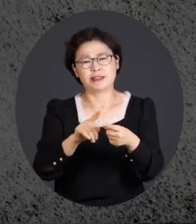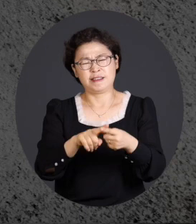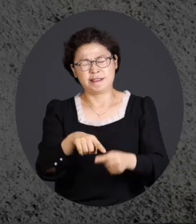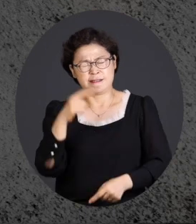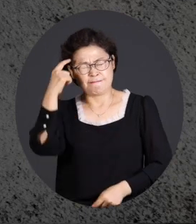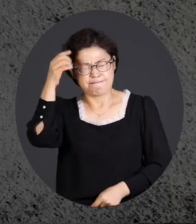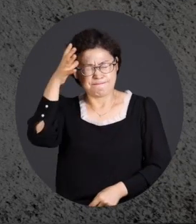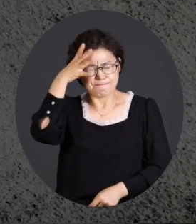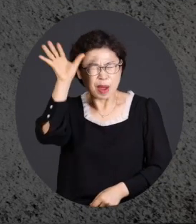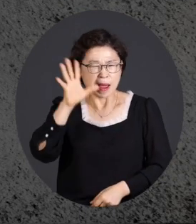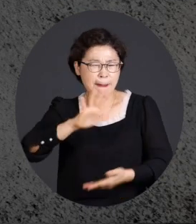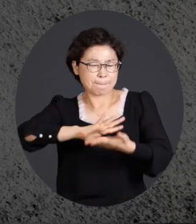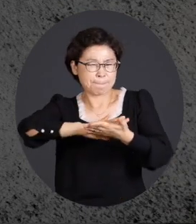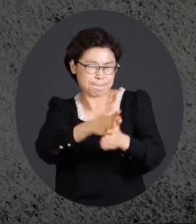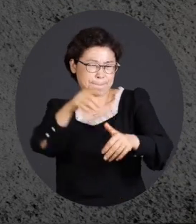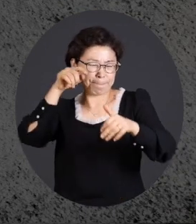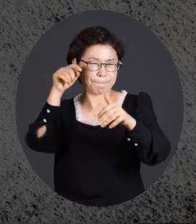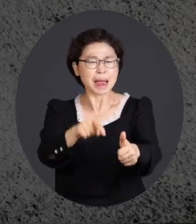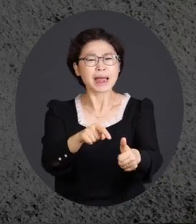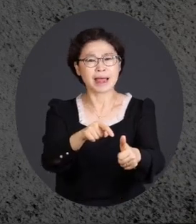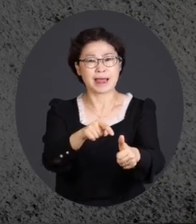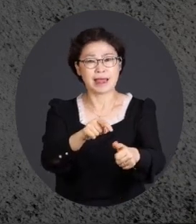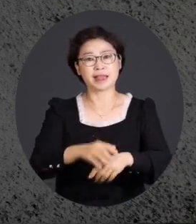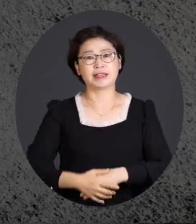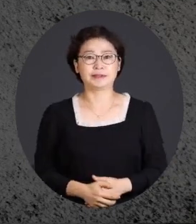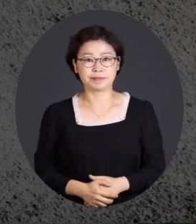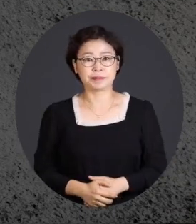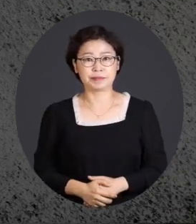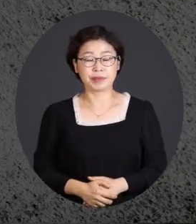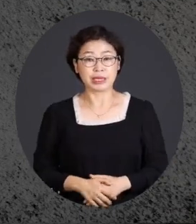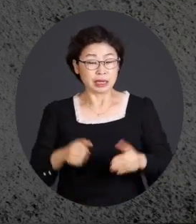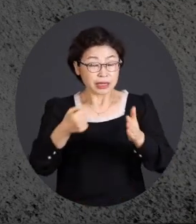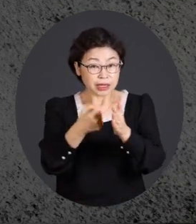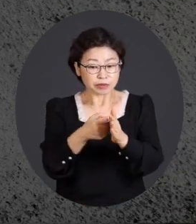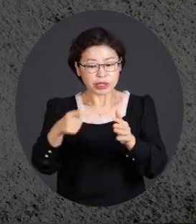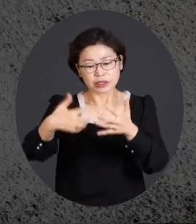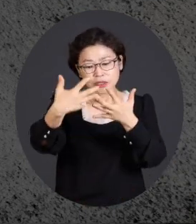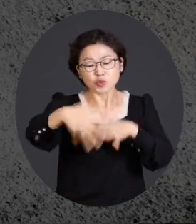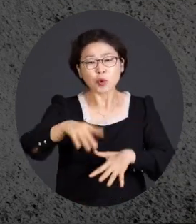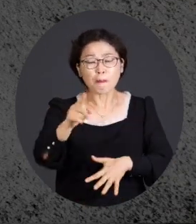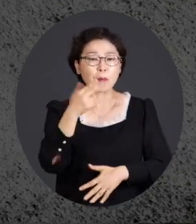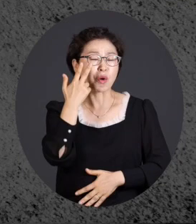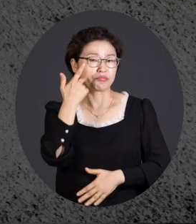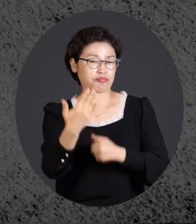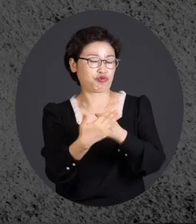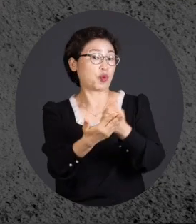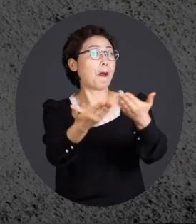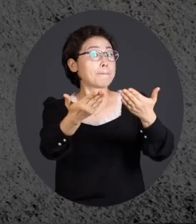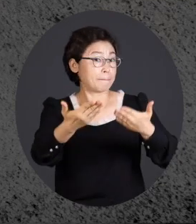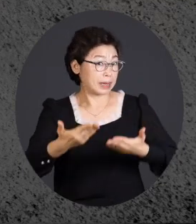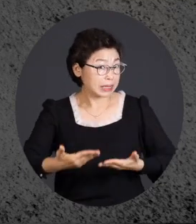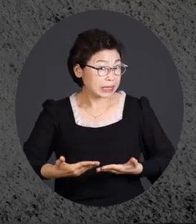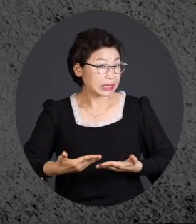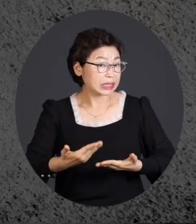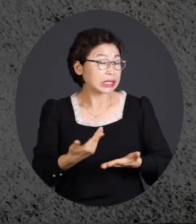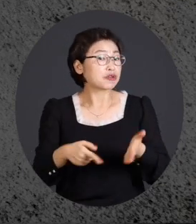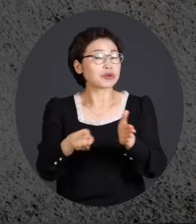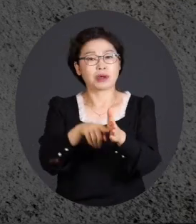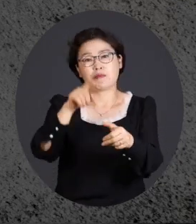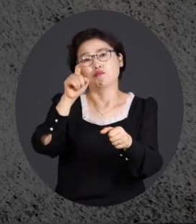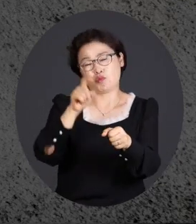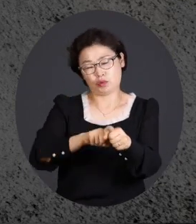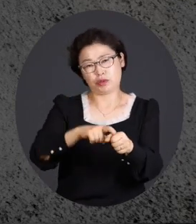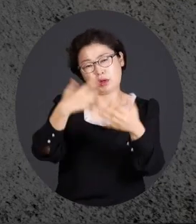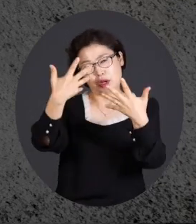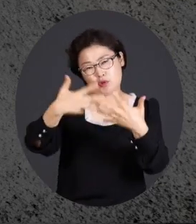가혹하게 탄압하라고 지시합니다. 그런데 그 전제로 미국의 원조를 적극적으로 받기